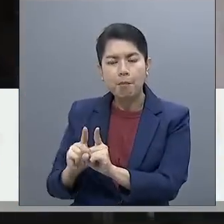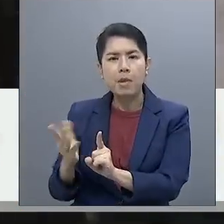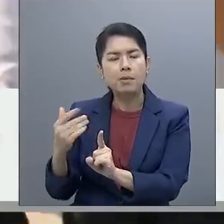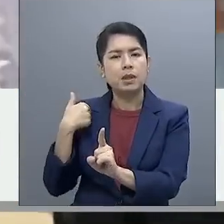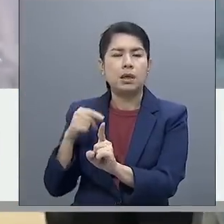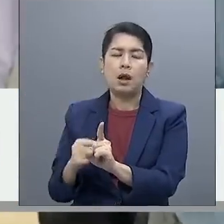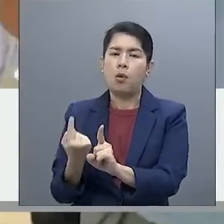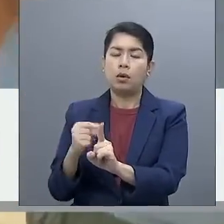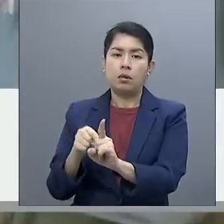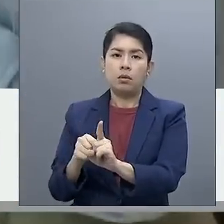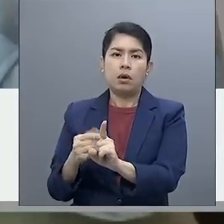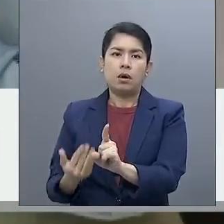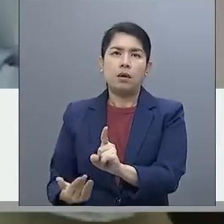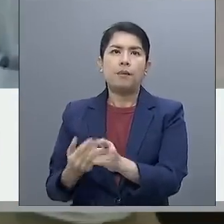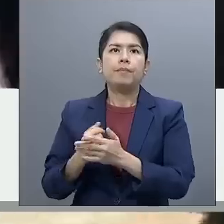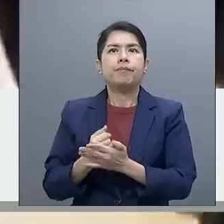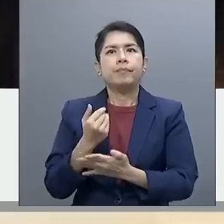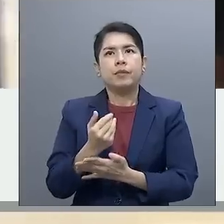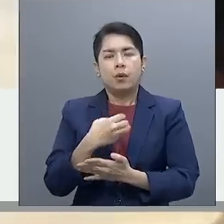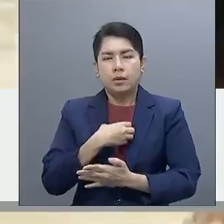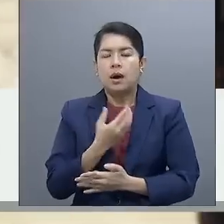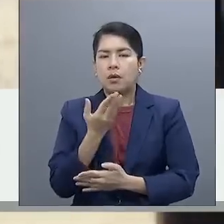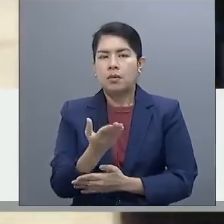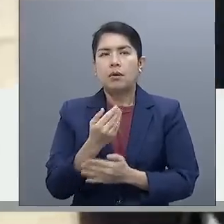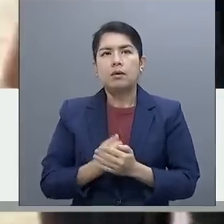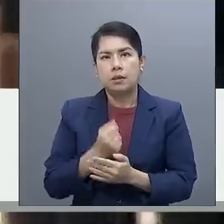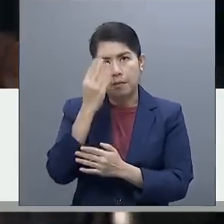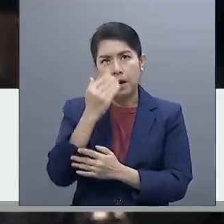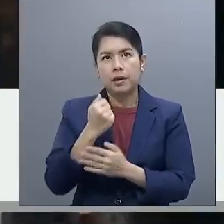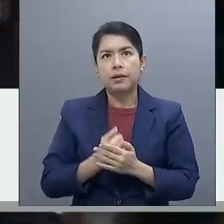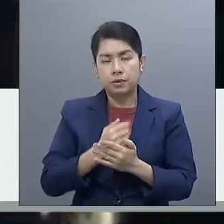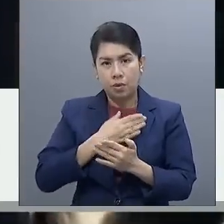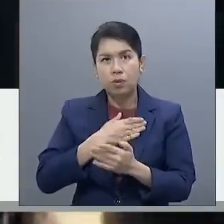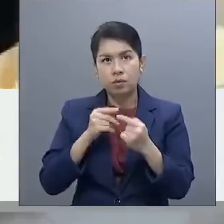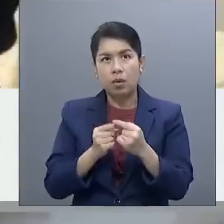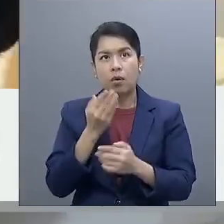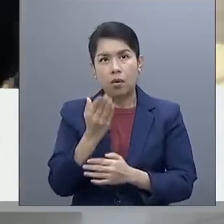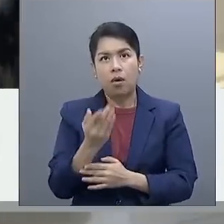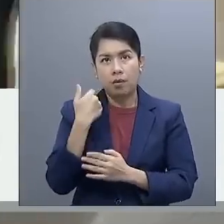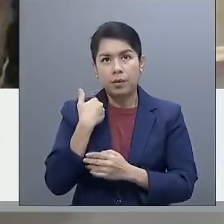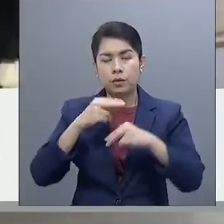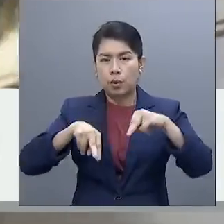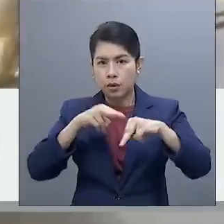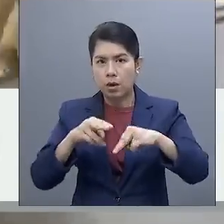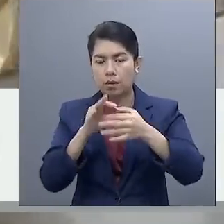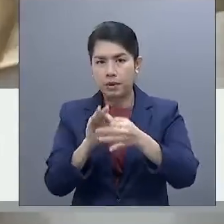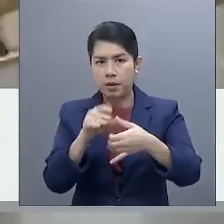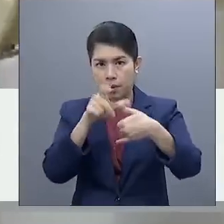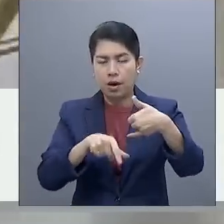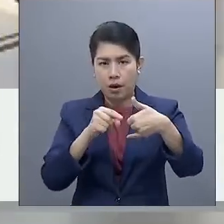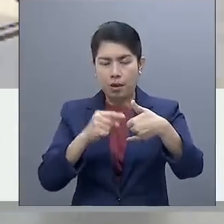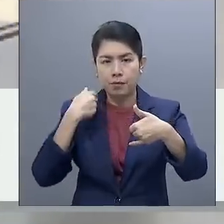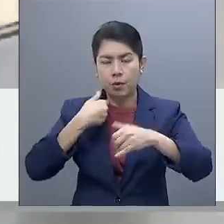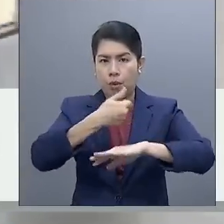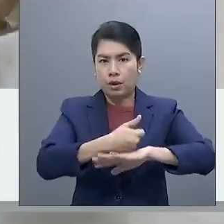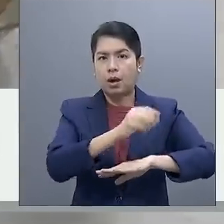คะจึงเป็นข้อเรียกร้องที่ทำให้ต้องเดินทางมาเพื่อขอให้สอบวินัยผู้พิพากษาในวันนี้นะคะ